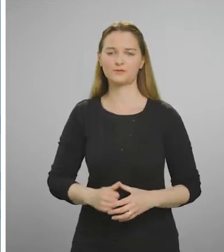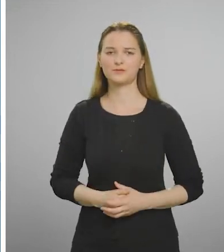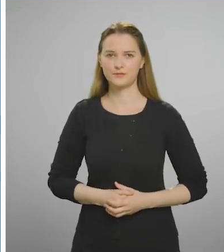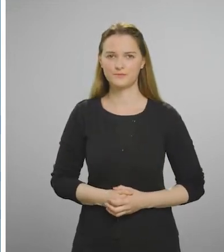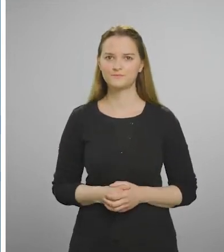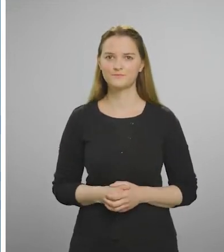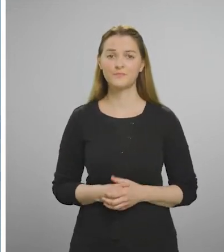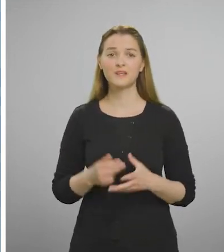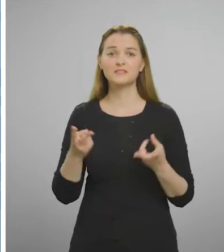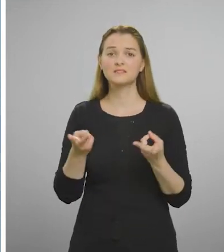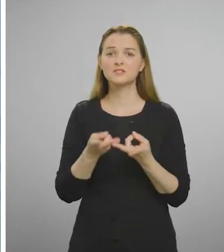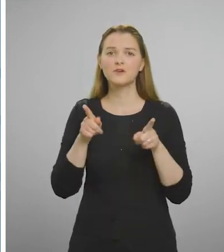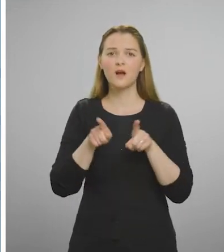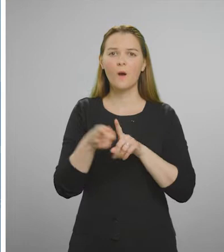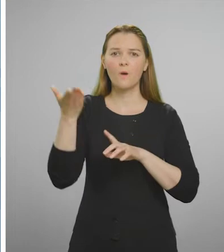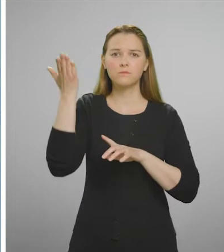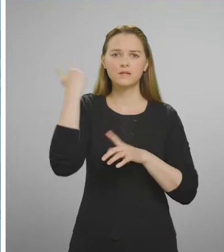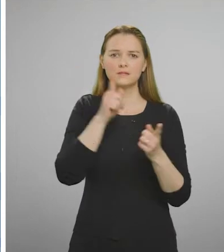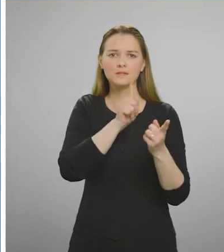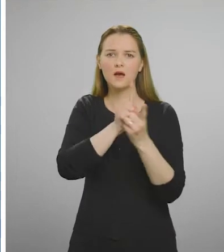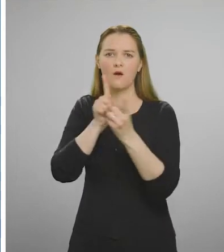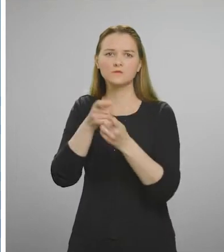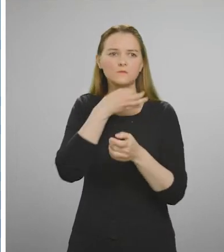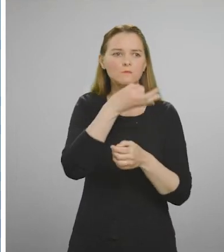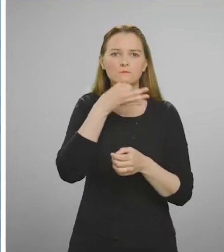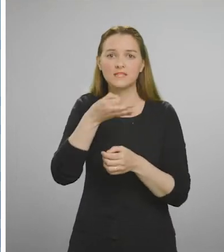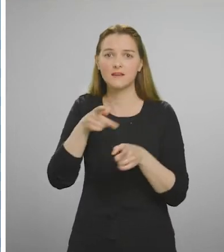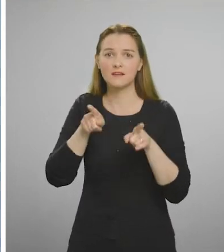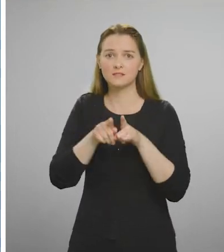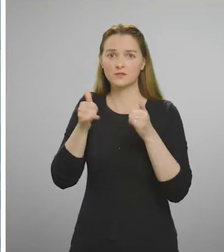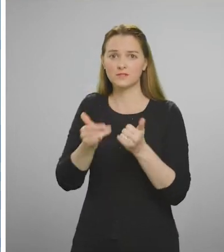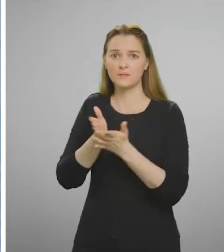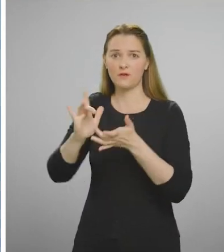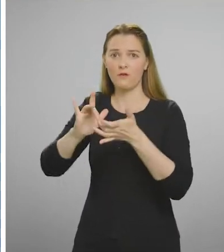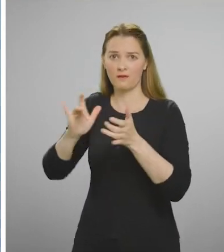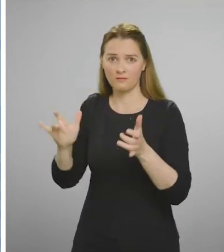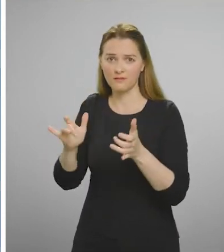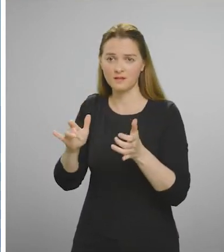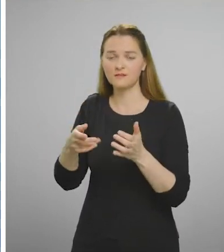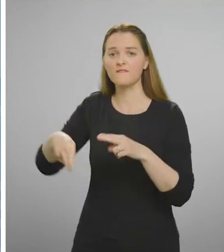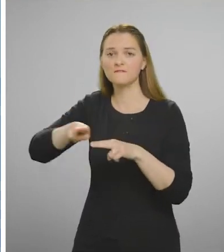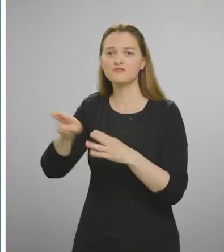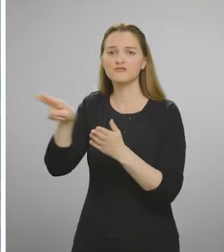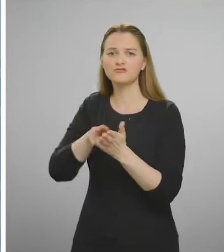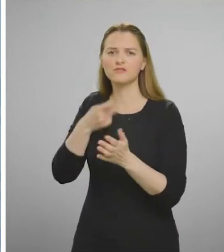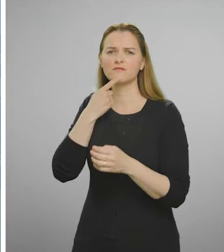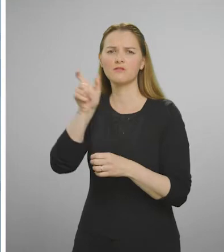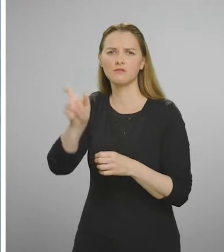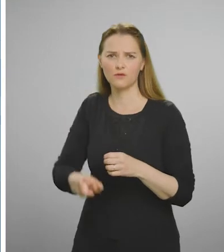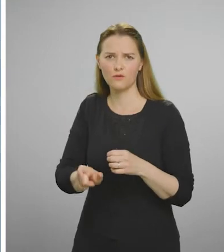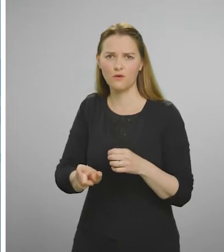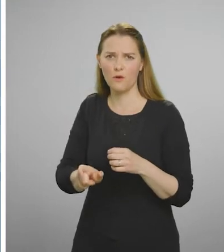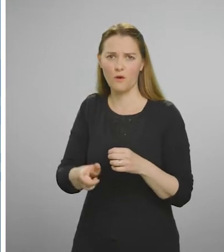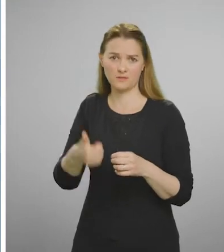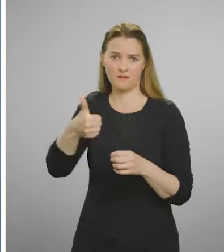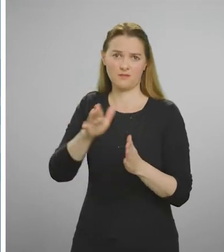82%. Slično kao i kod terenskog istraživanja, i u ovoj populaciji vjerojatnost da razgovarate s osobom koja je pročitala